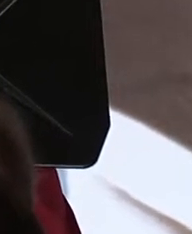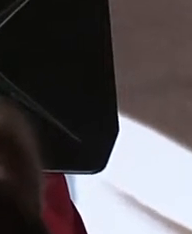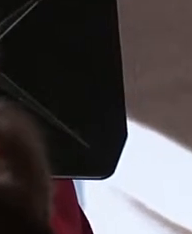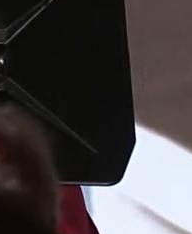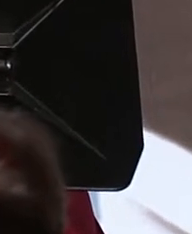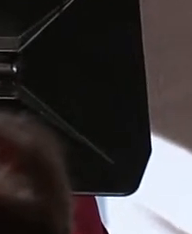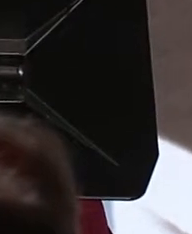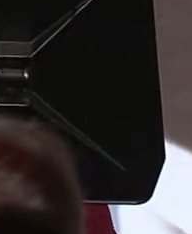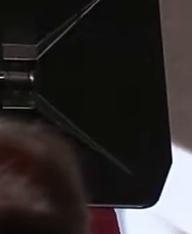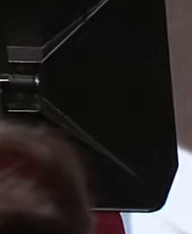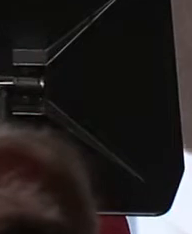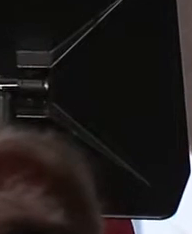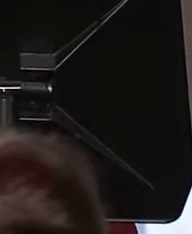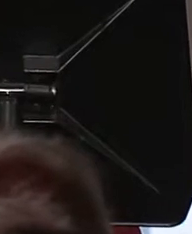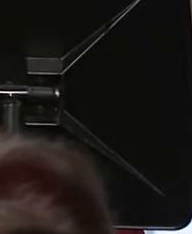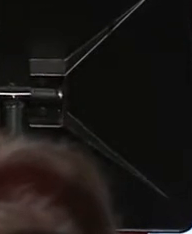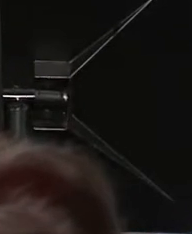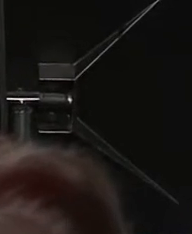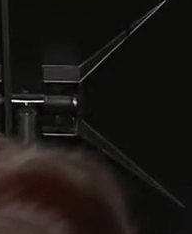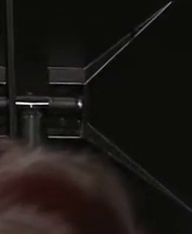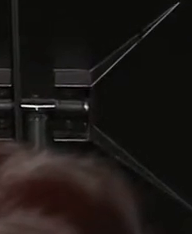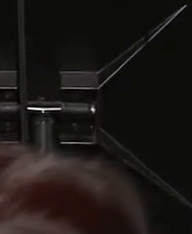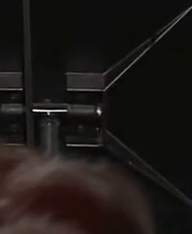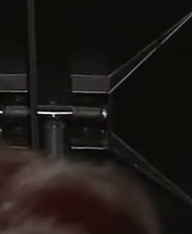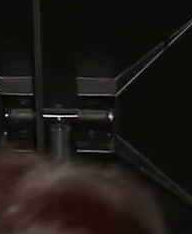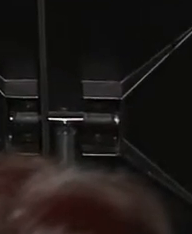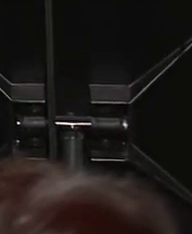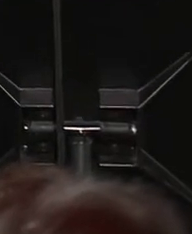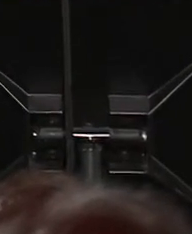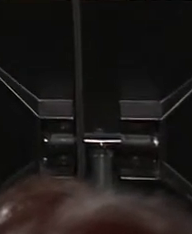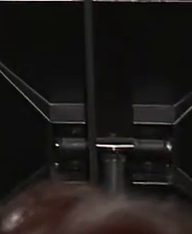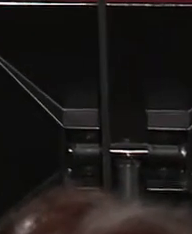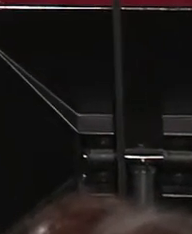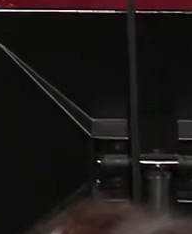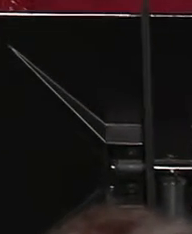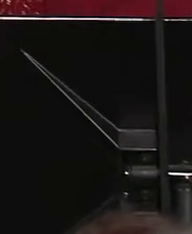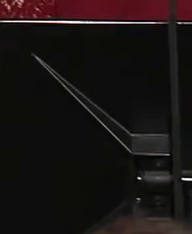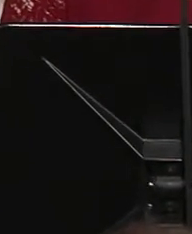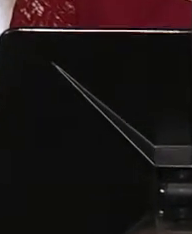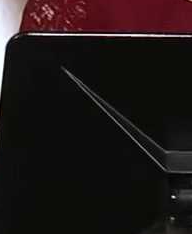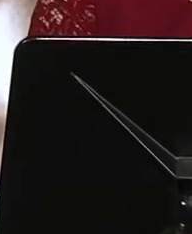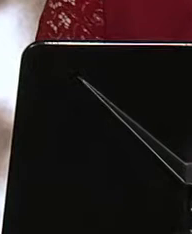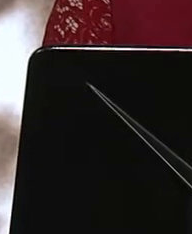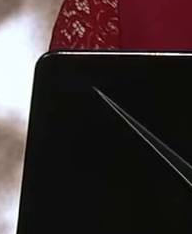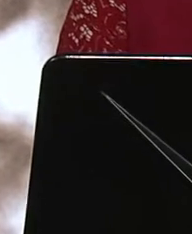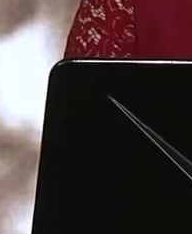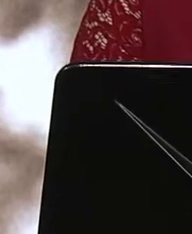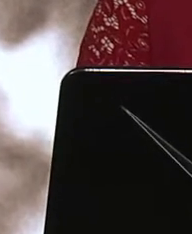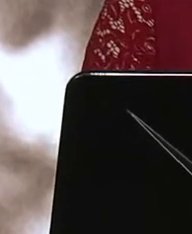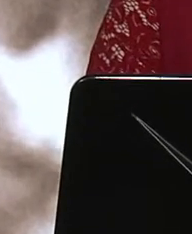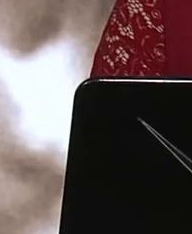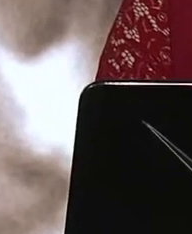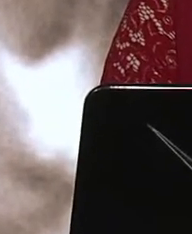Die Familie lebte in der Kärntner Gemeinde Köstenberg, Kostanje, heute Felden, Würber